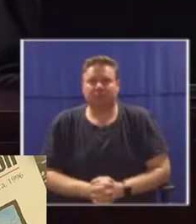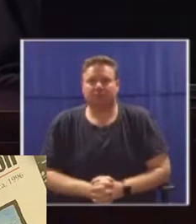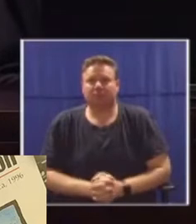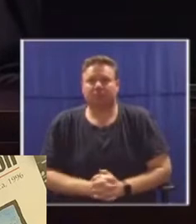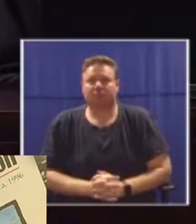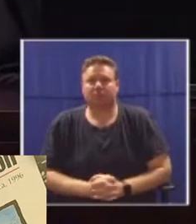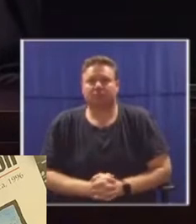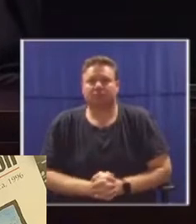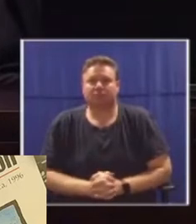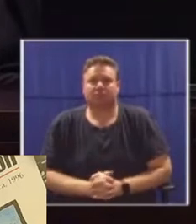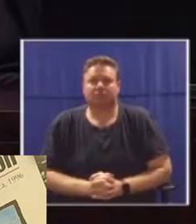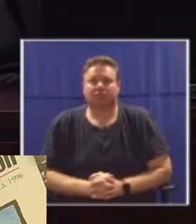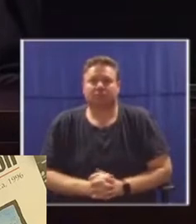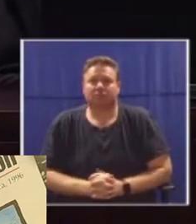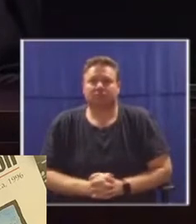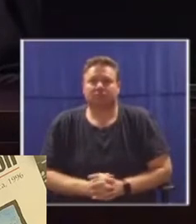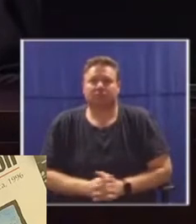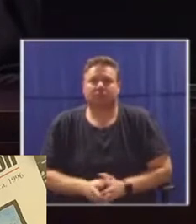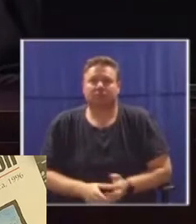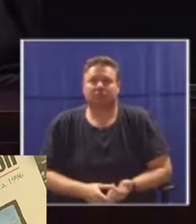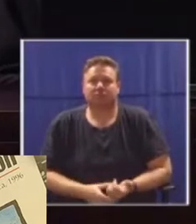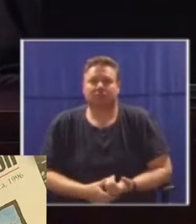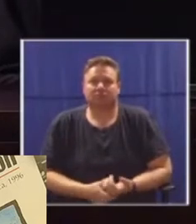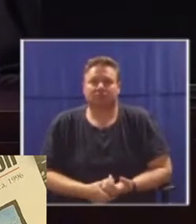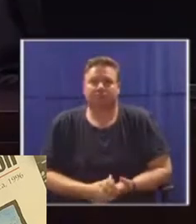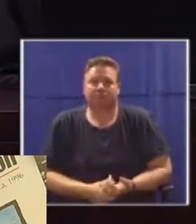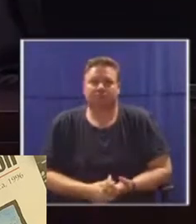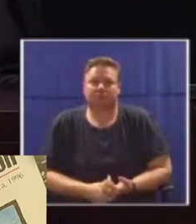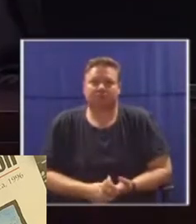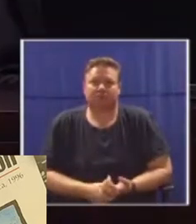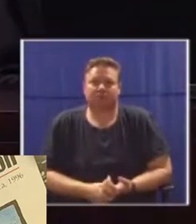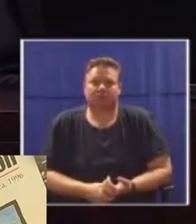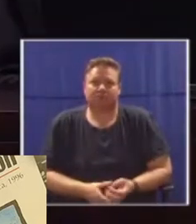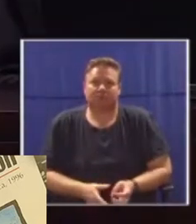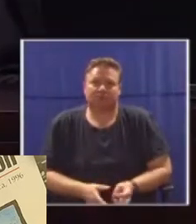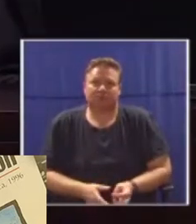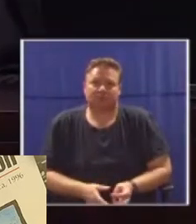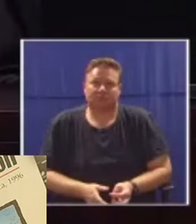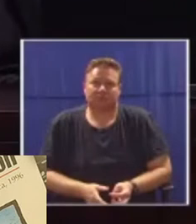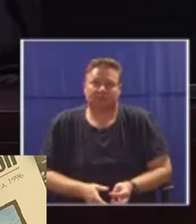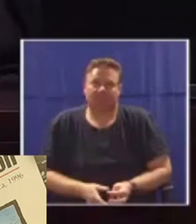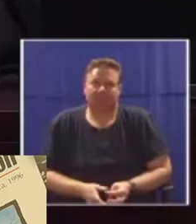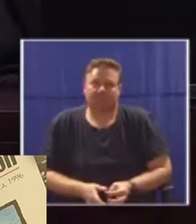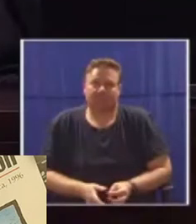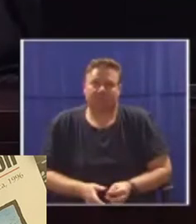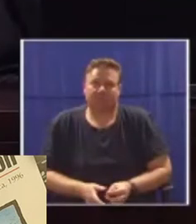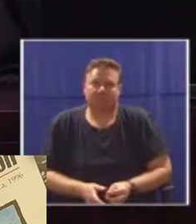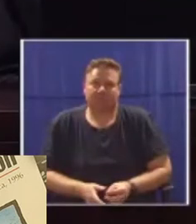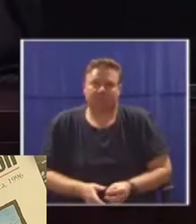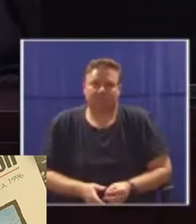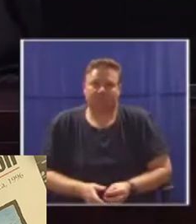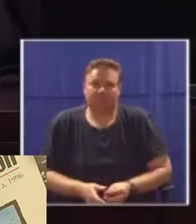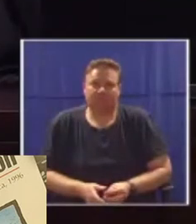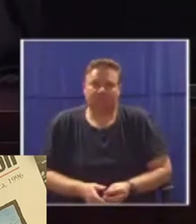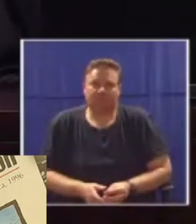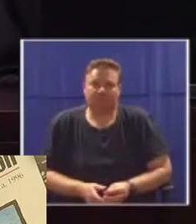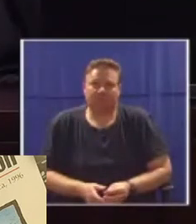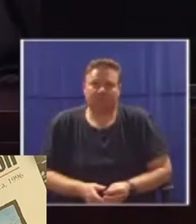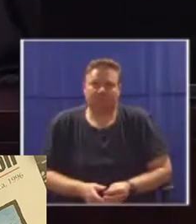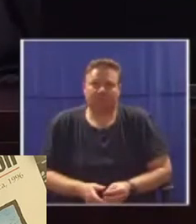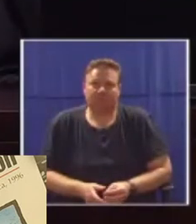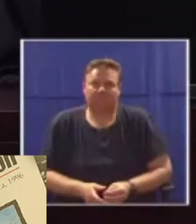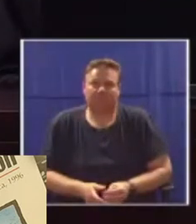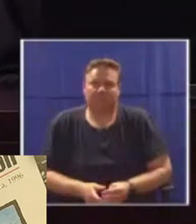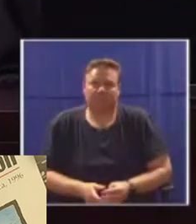kennis en ondervinding beskik op verskeie terreine soos die ekonomie, regte, finansies, handel en openbare